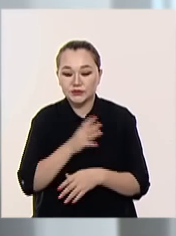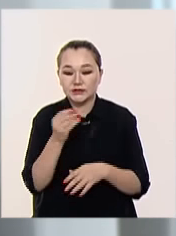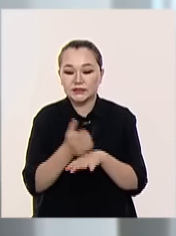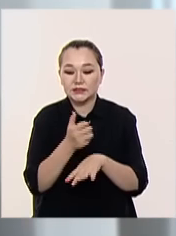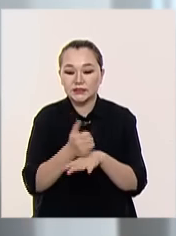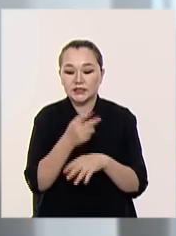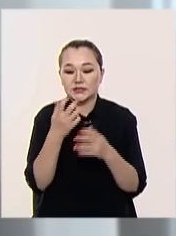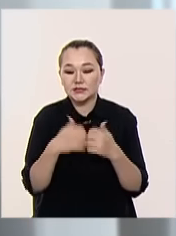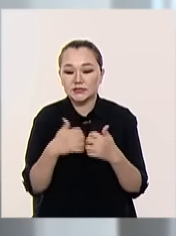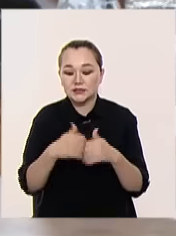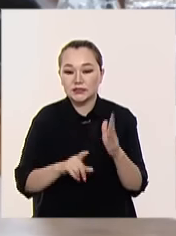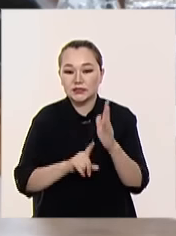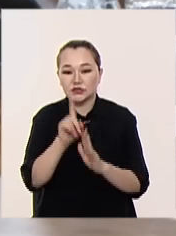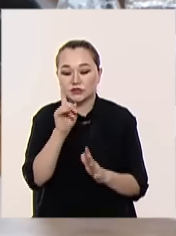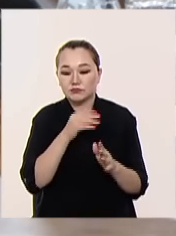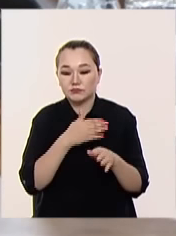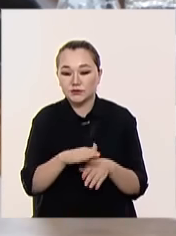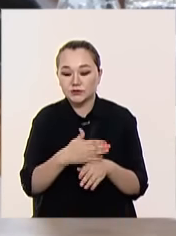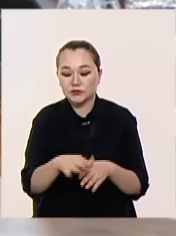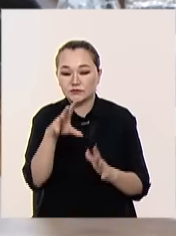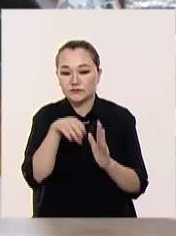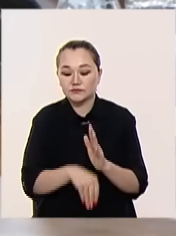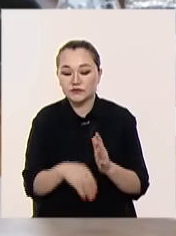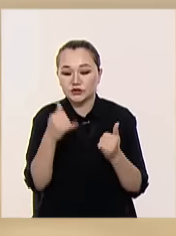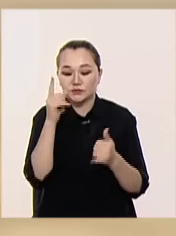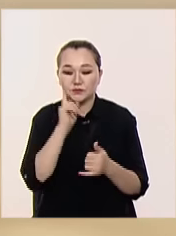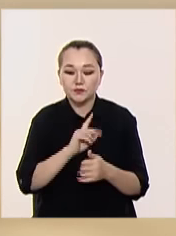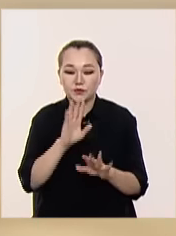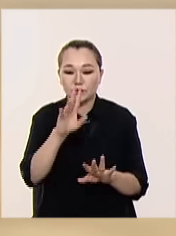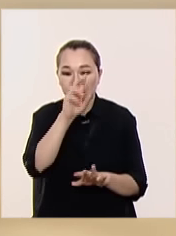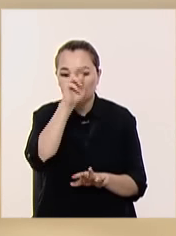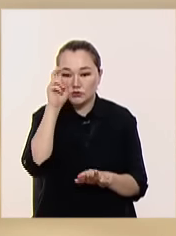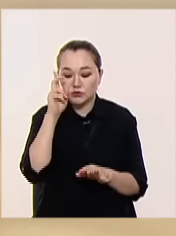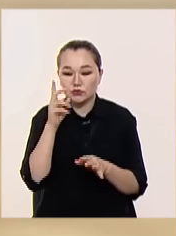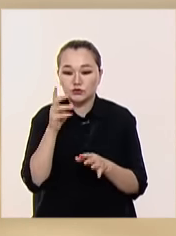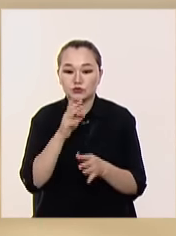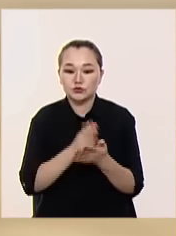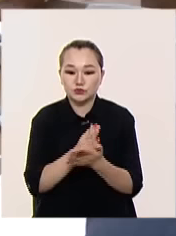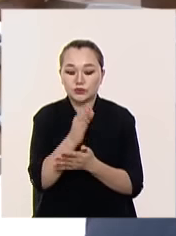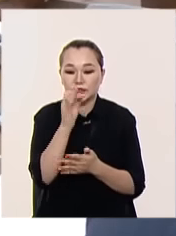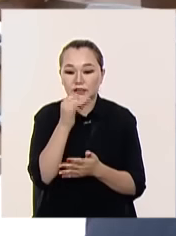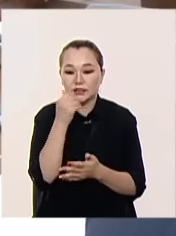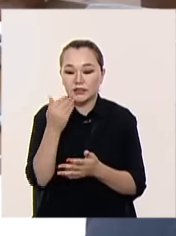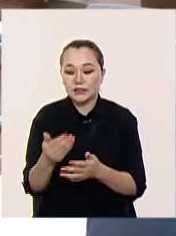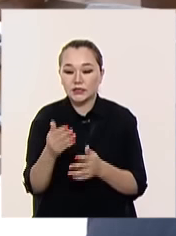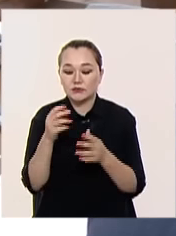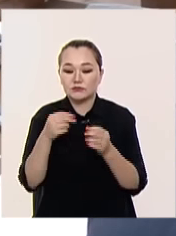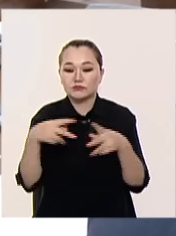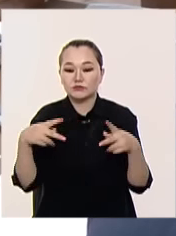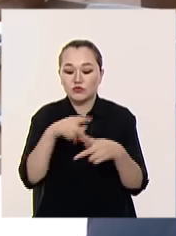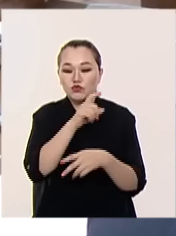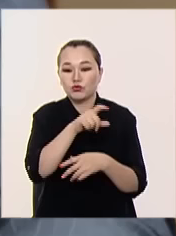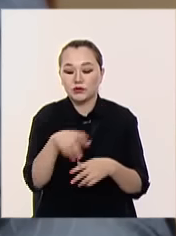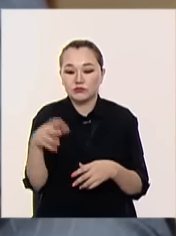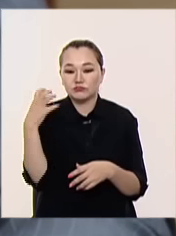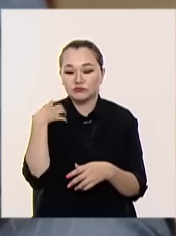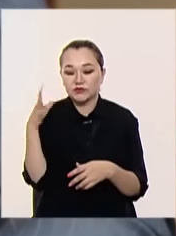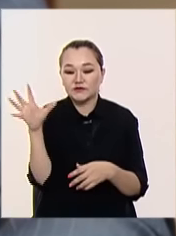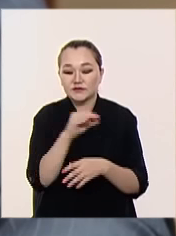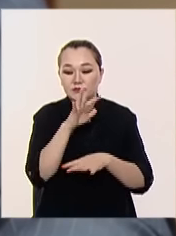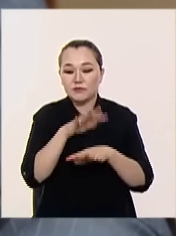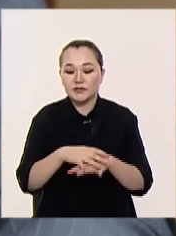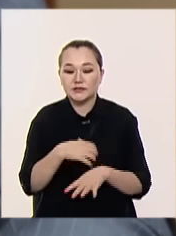декларациясын тапсыру басталды. Бірақ кезең-кезеңмен енгізілетіндіктен әзірге тек мемлекеттік қызметкерлер мен оларға теңестірілген тұлғалар тапсырып жатыр. Сондай-ақ банк, сақтандыру